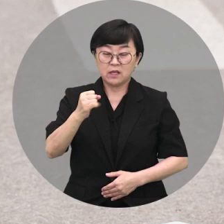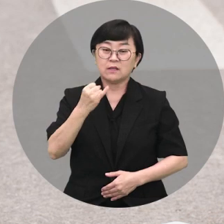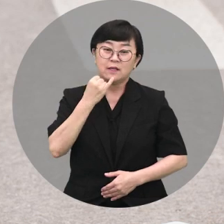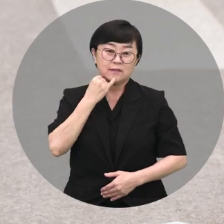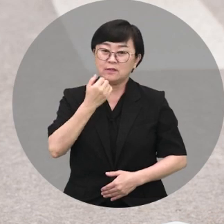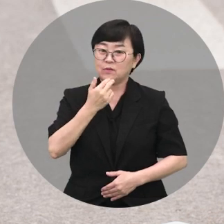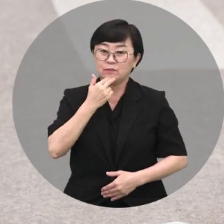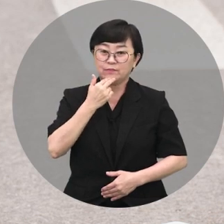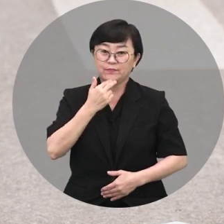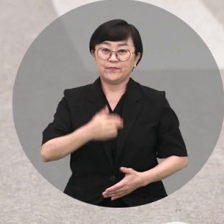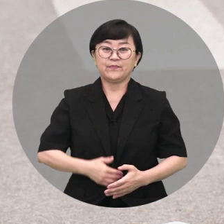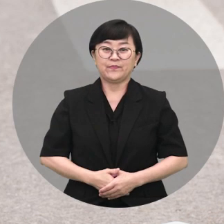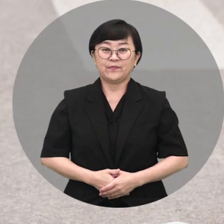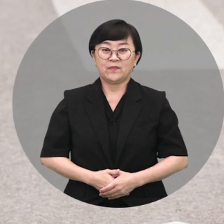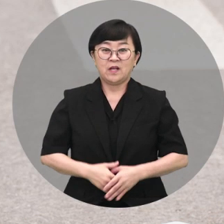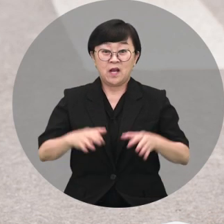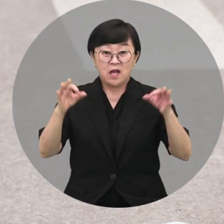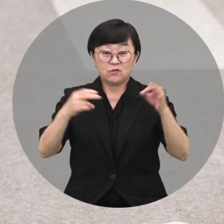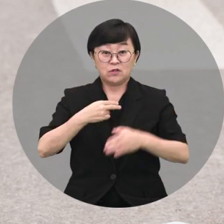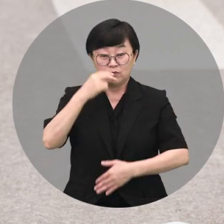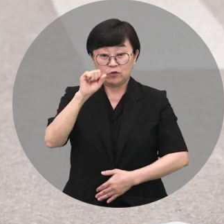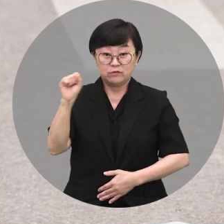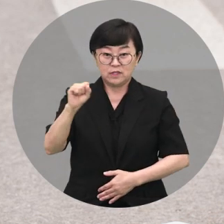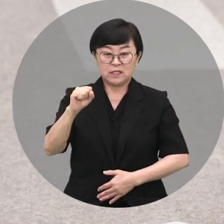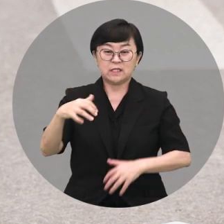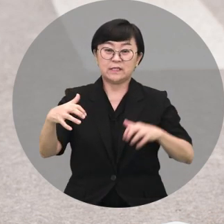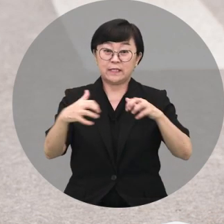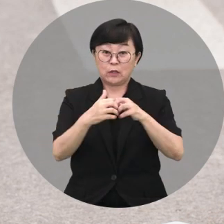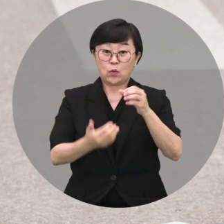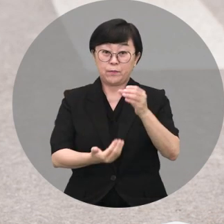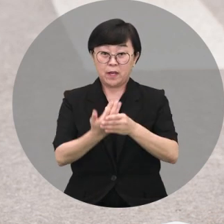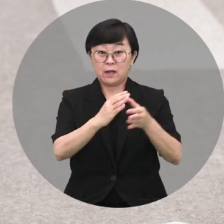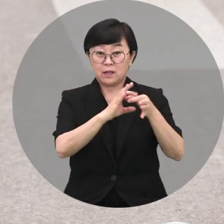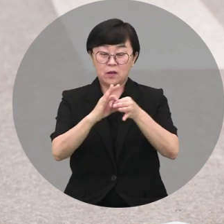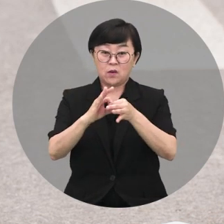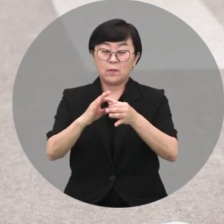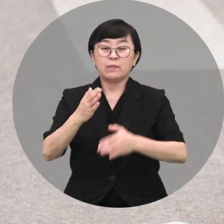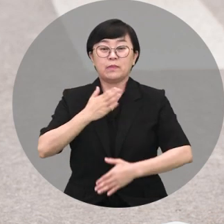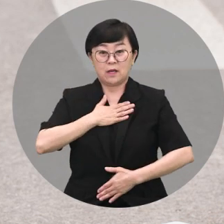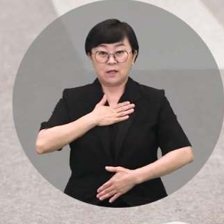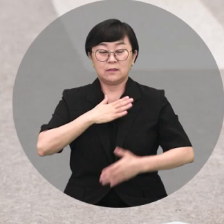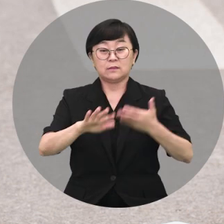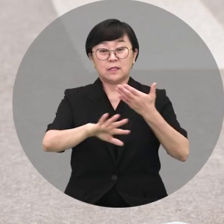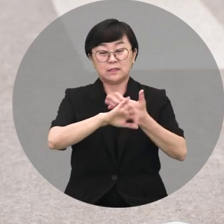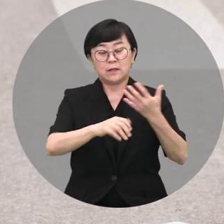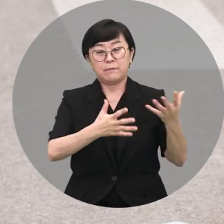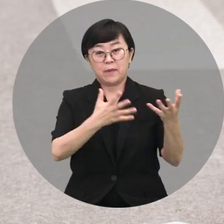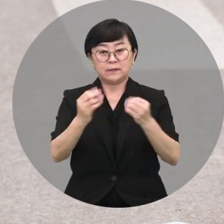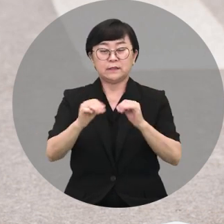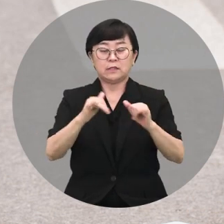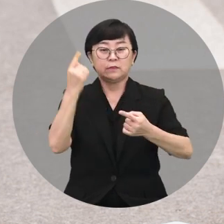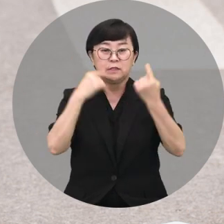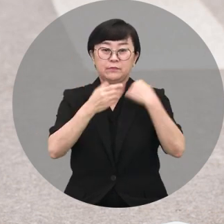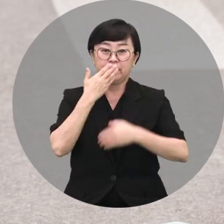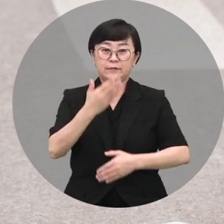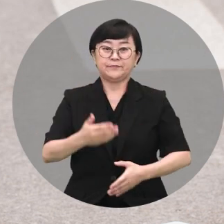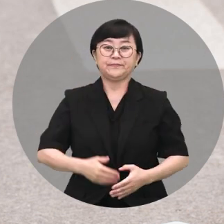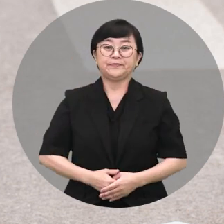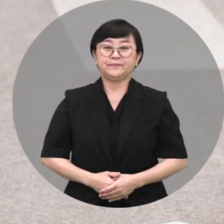건 없습니다. 한순간의 음주운전이 큰 사고로 이어지면 자신뿐 아니라 많은 사람을 다치게 할 수